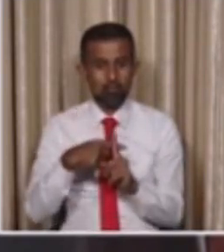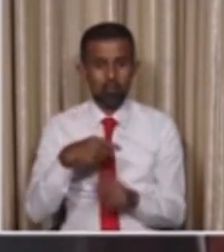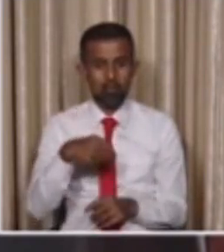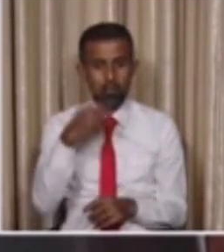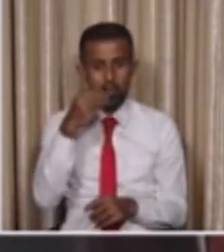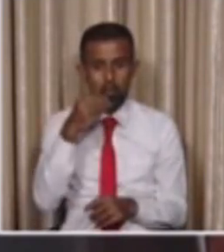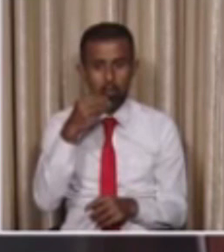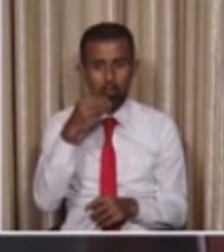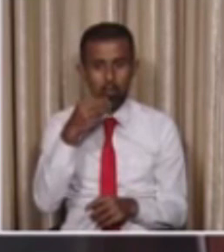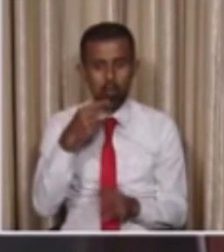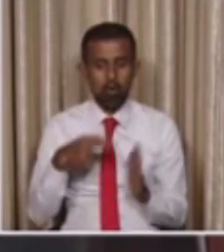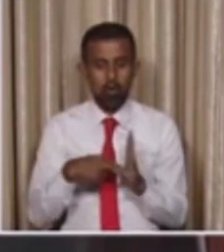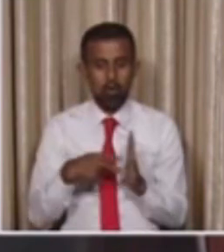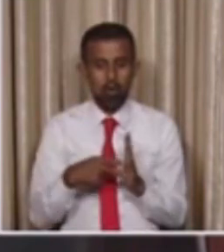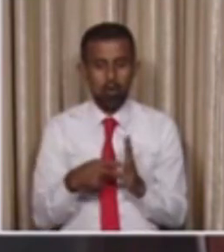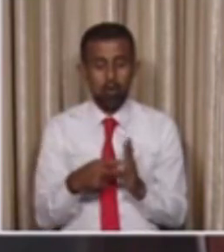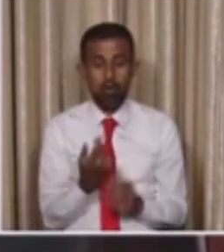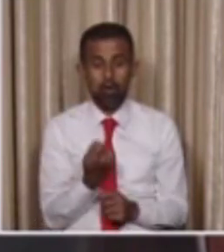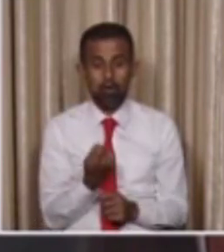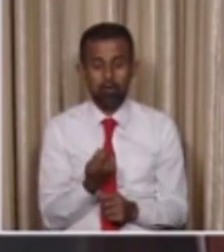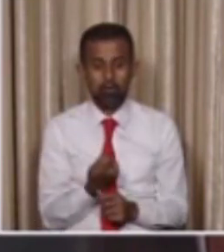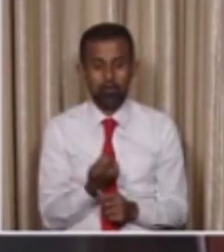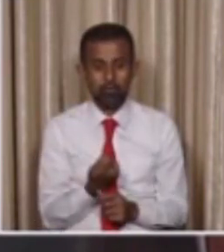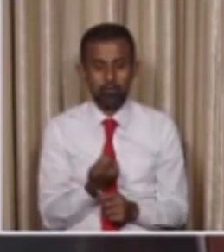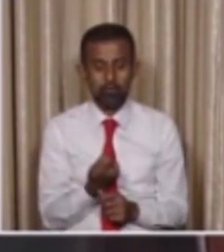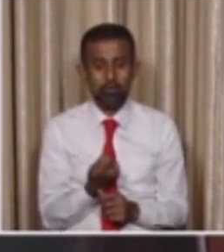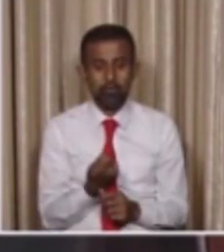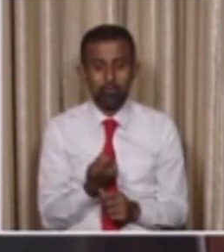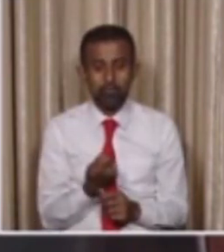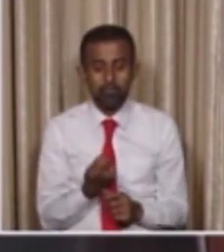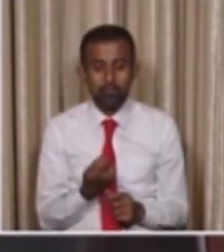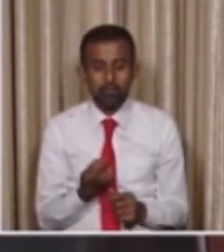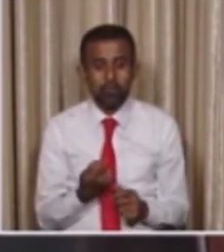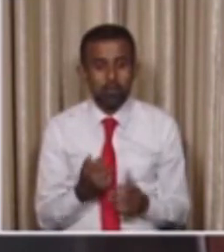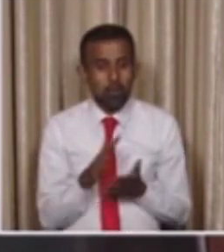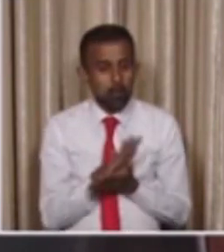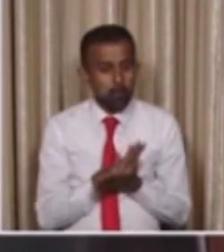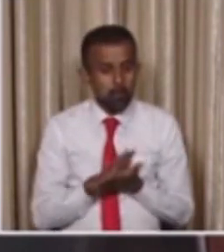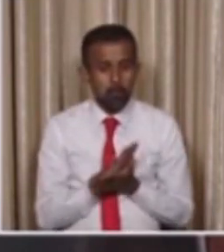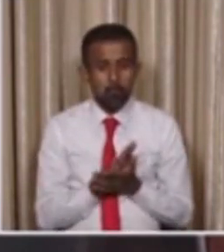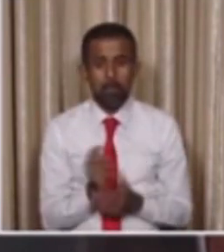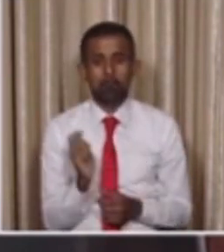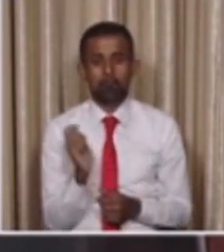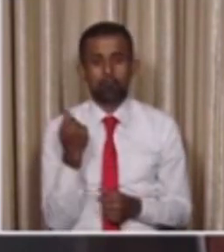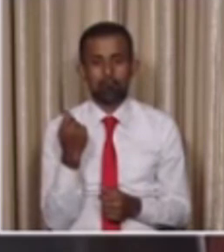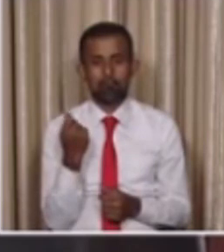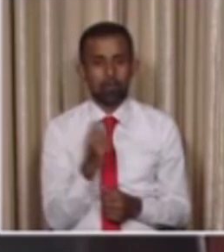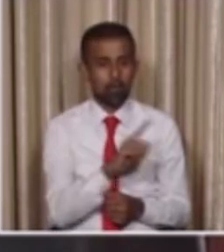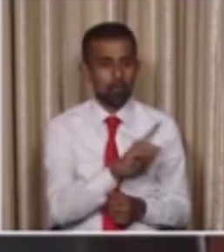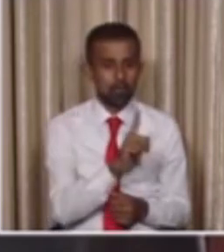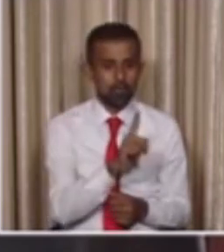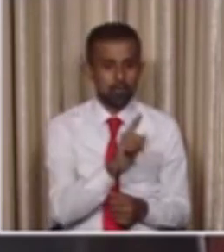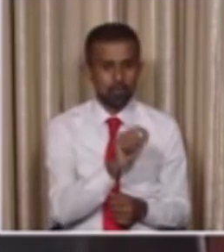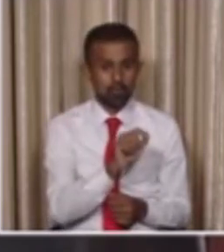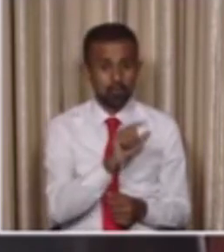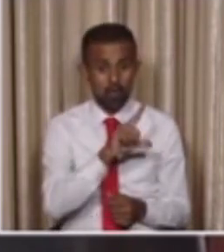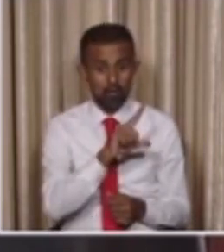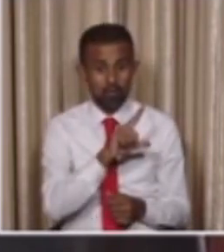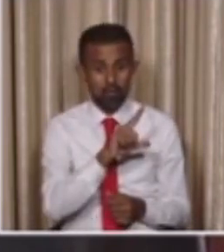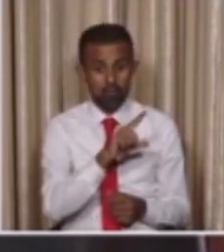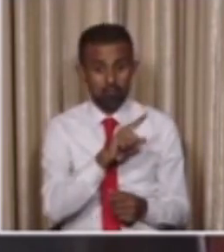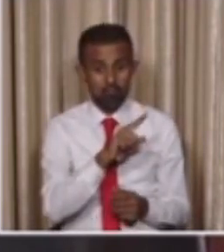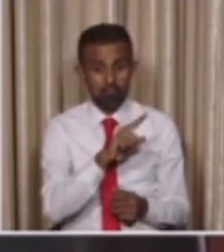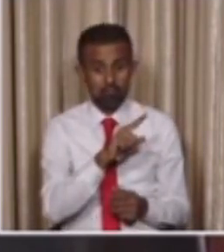ඉතින් මේක ආර්ථිකම වශයෙන් ගරු මේ නියෝජ්‍ය කතානායකතුමනි ඉතා පැහැදිලි ජයග්‍රහණයක්. 10.7%